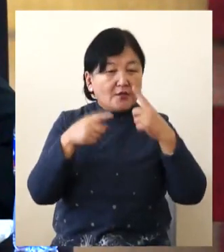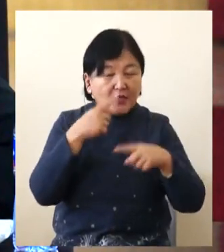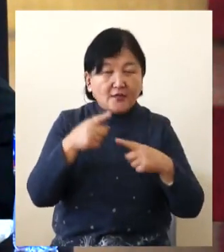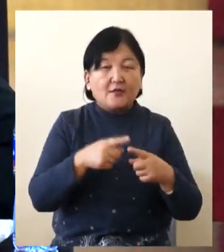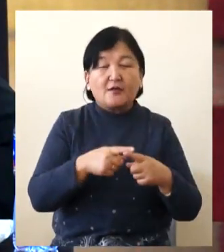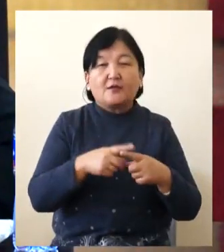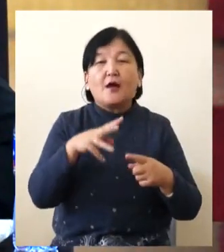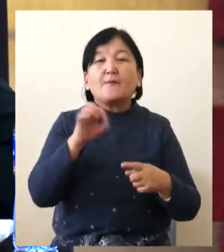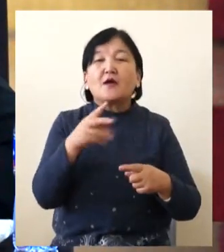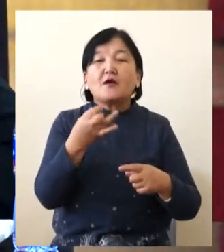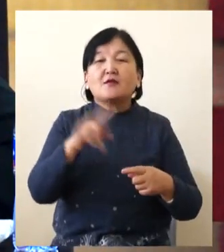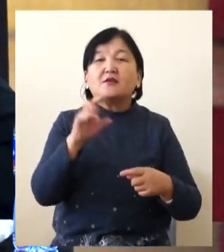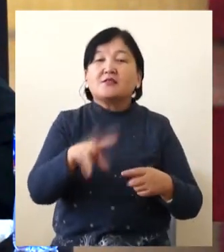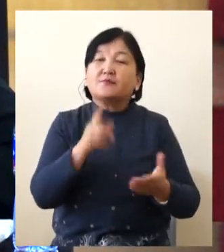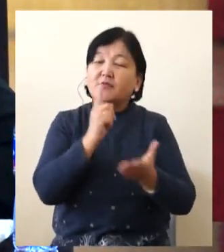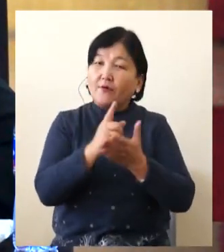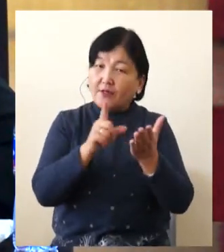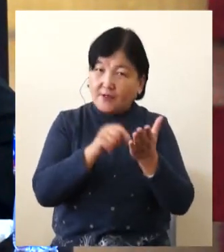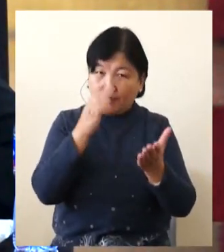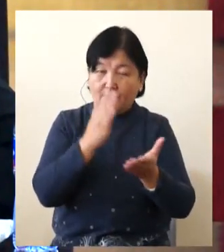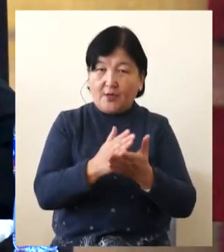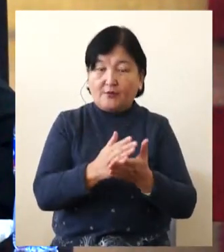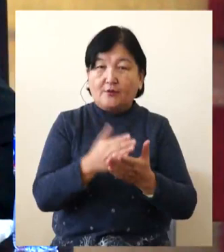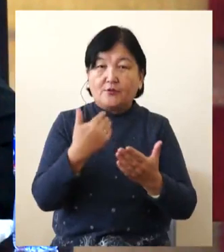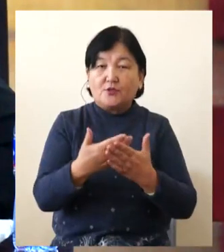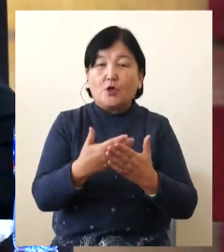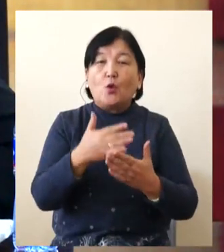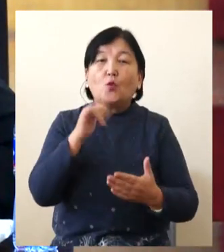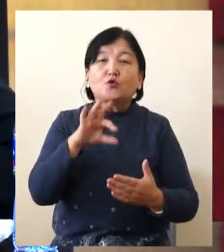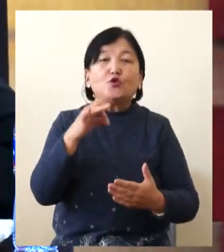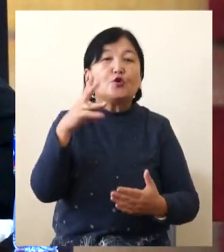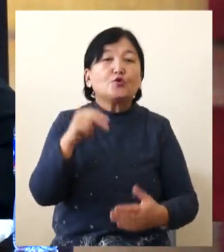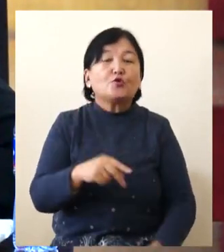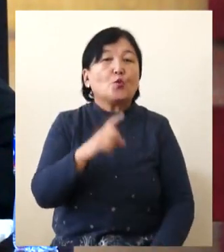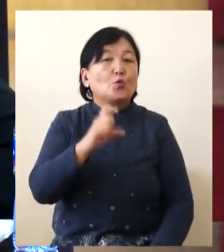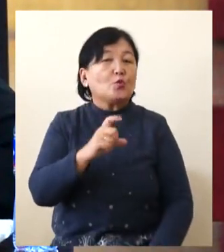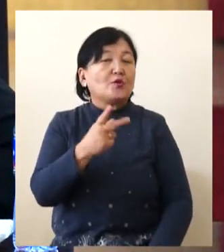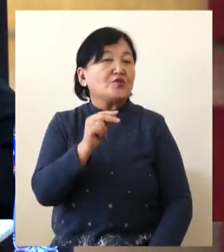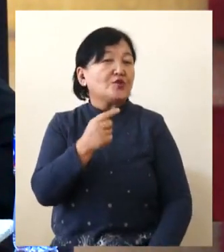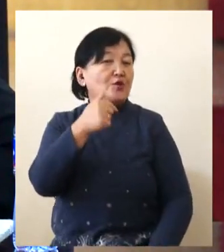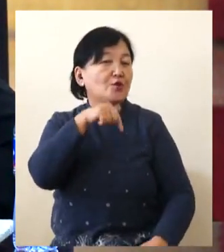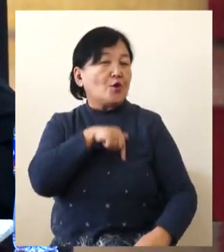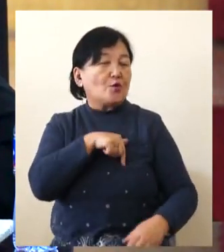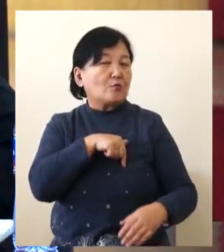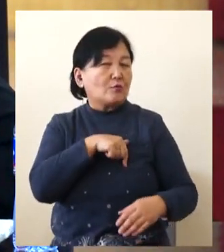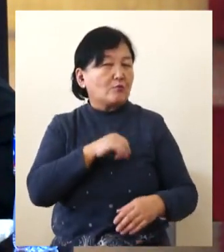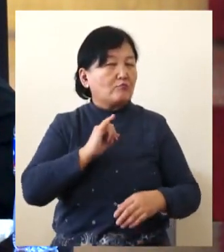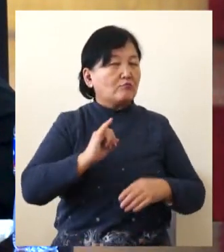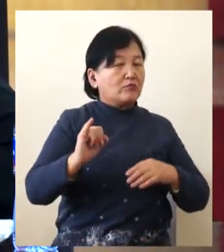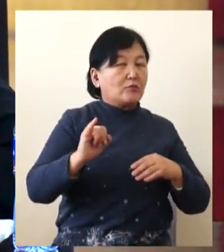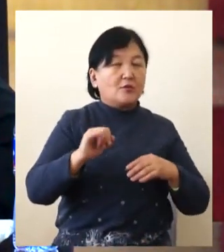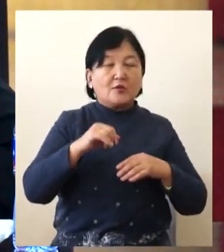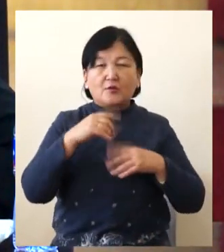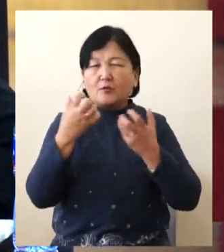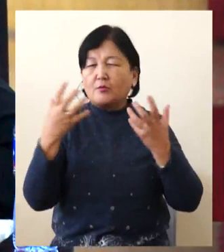байна. Үгүй юм бол одоо ингээд ялангуяа улс төрчид дээр бол бивинийг хүн чанараас нь цаагуур орж бивинийг доромжилсан үг хэллэг